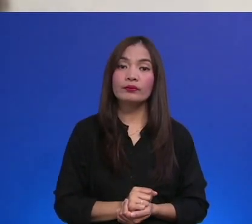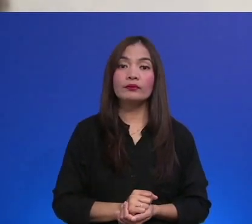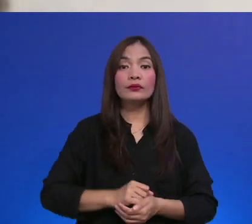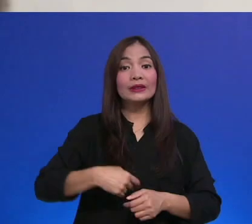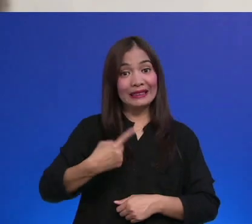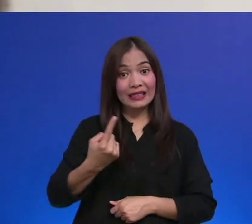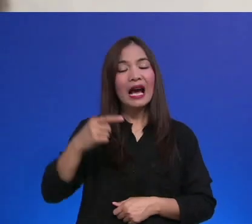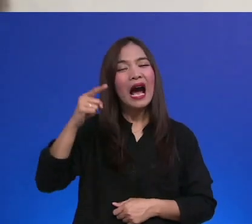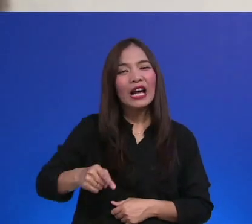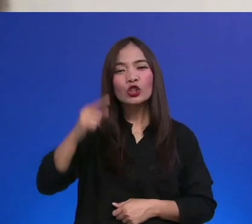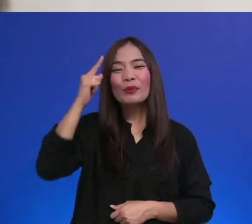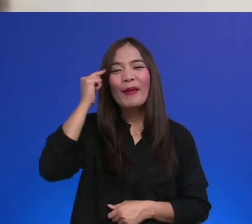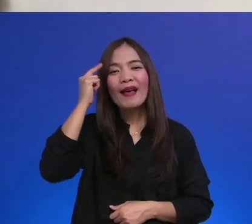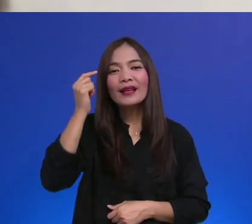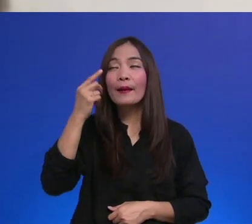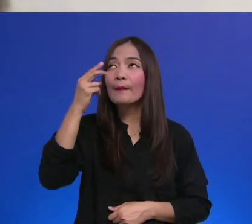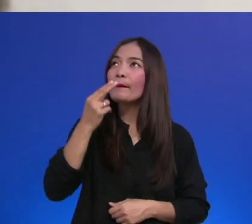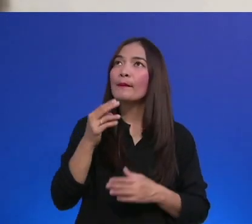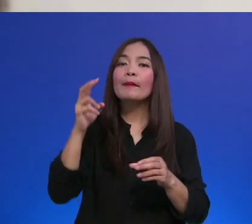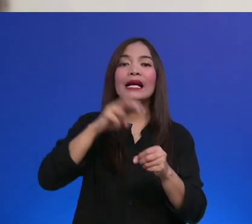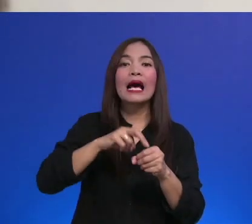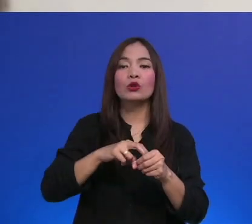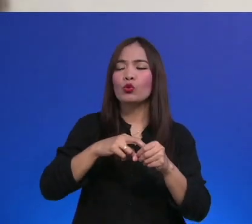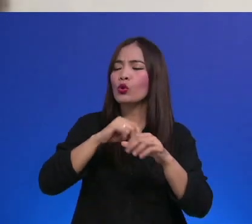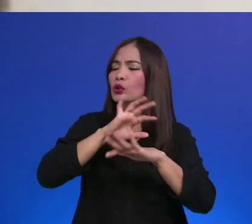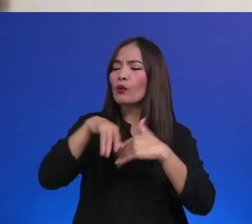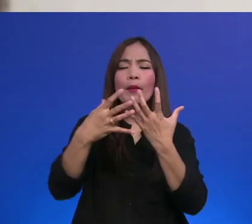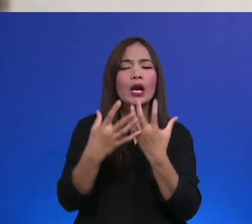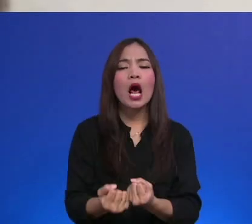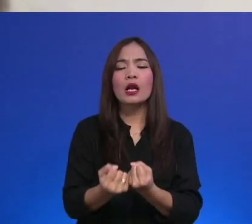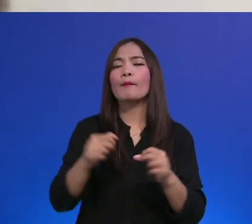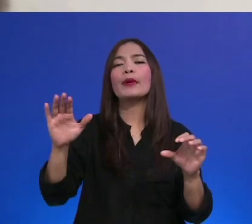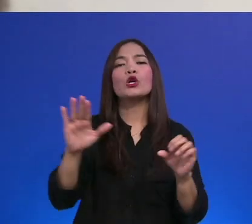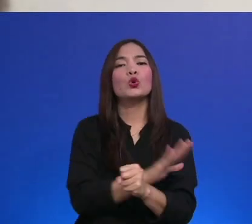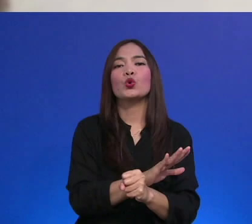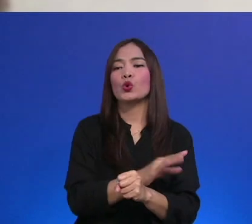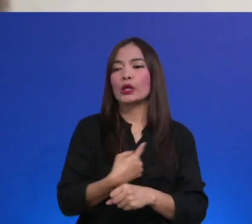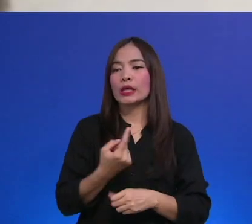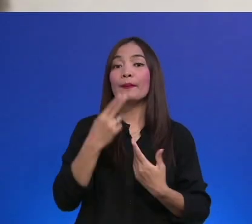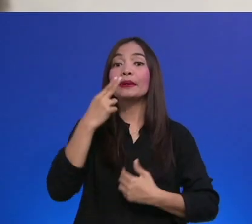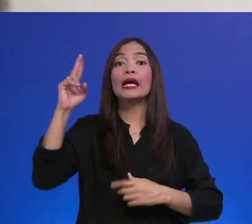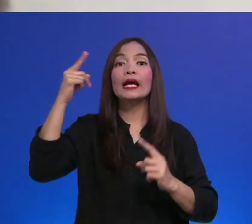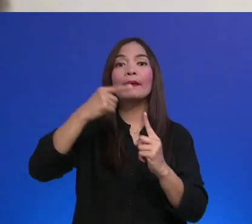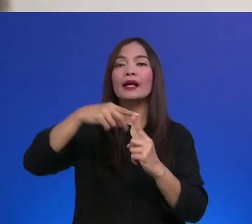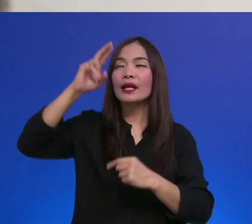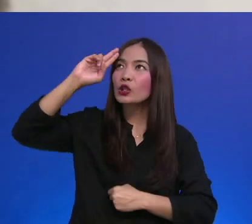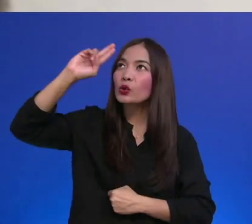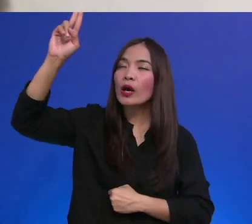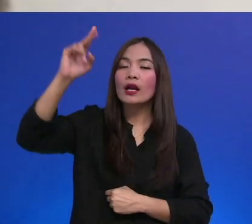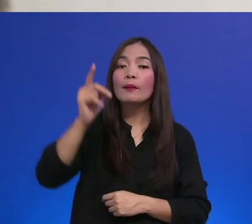harus belajar mempercayai Tuhan saudaraku Saya kira Anda diantara saudara